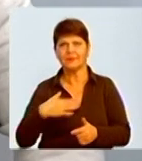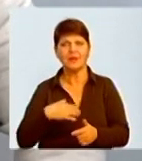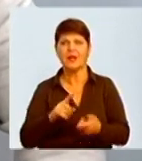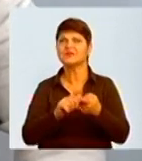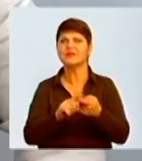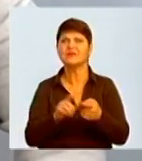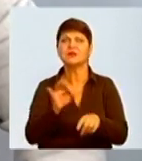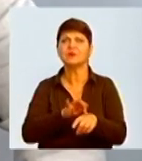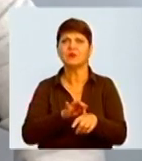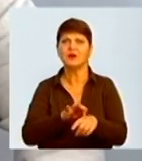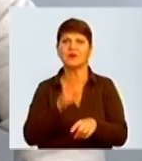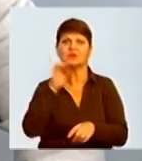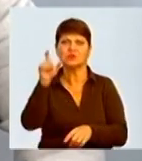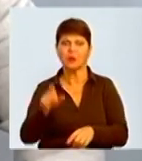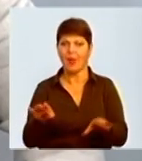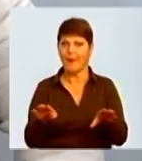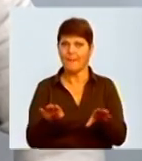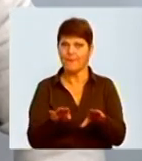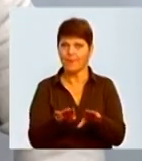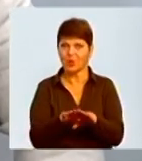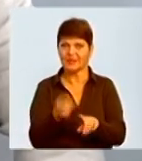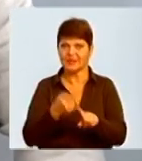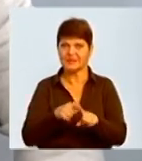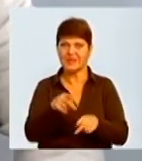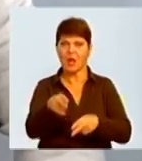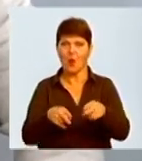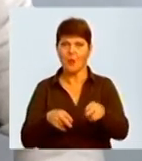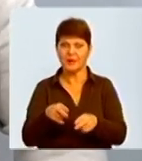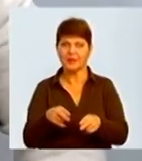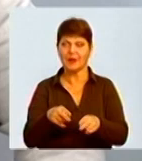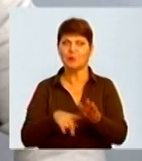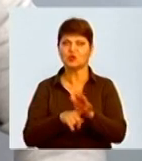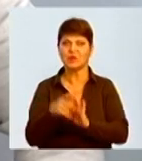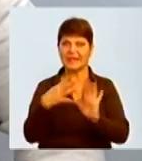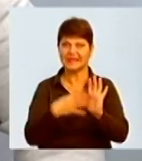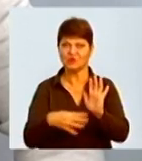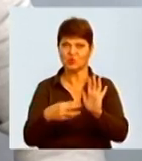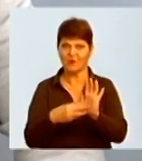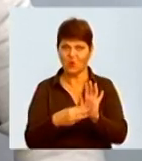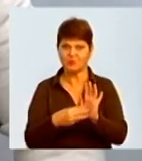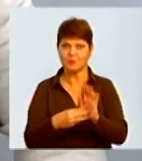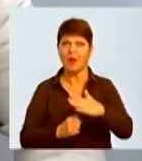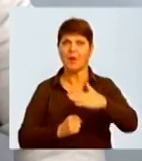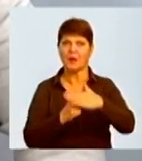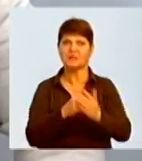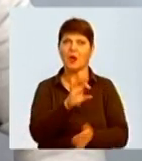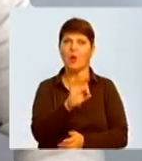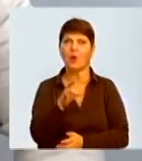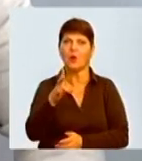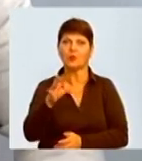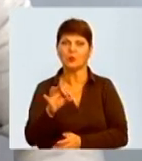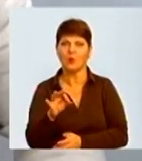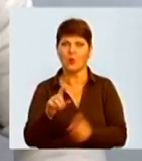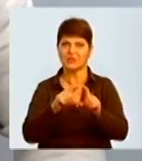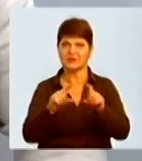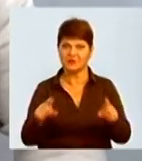жінок. Для порівняння, ці операції починалися з 98-го року, колись на базі ще онкодиспансера нашого, базі